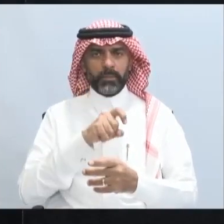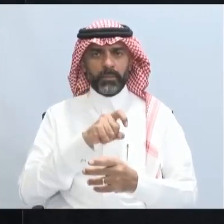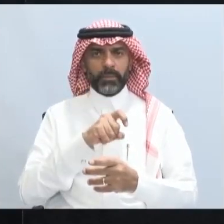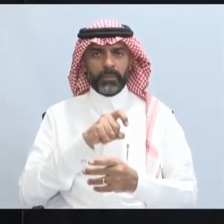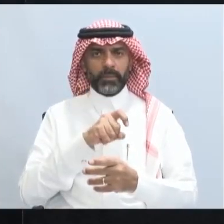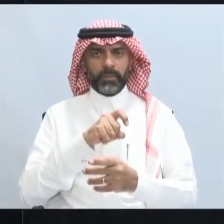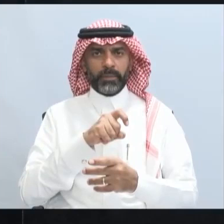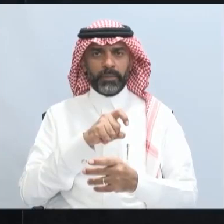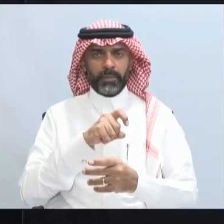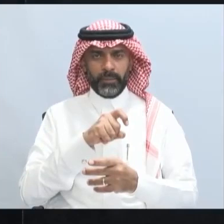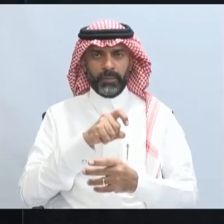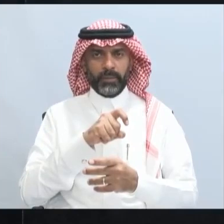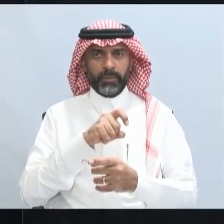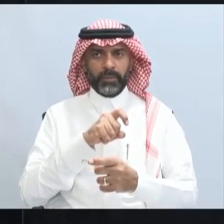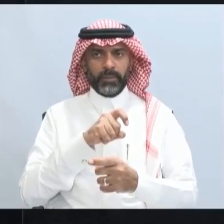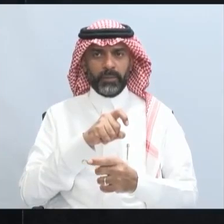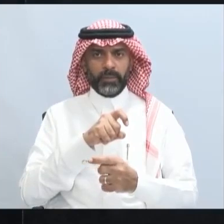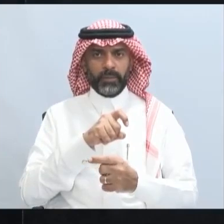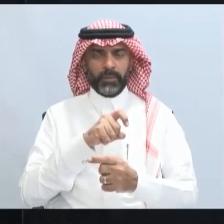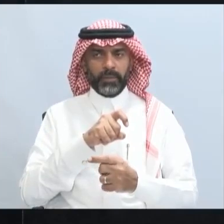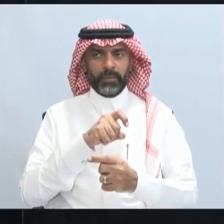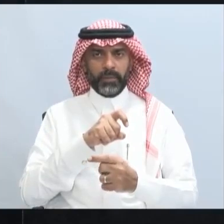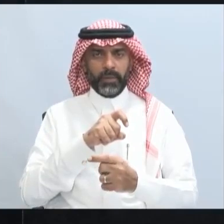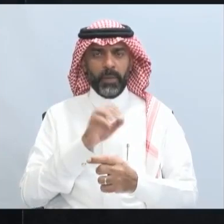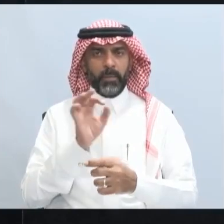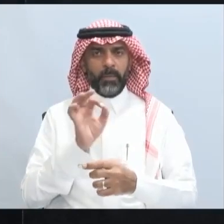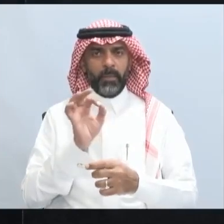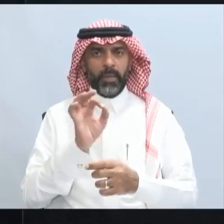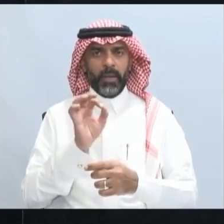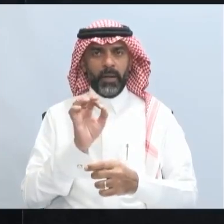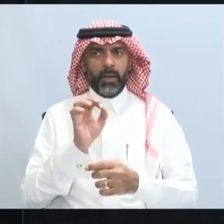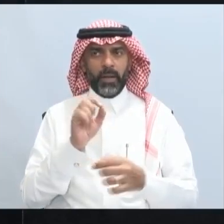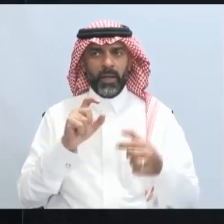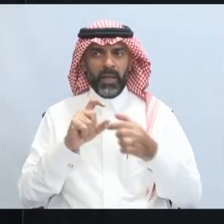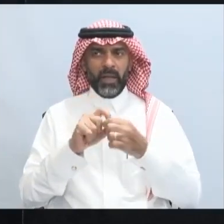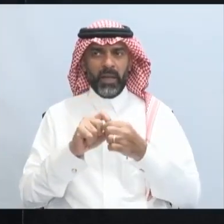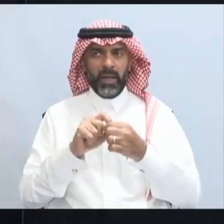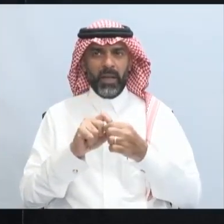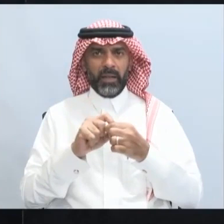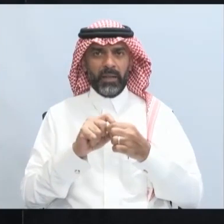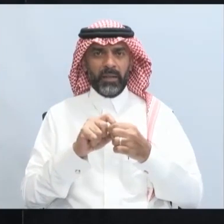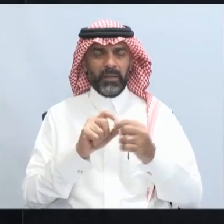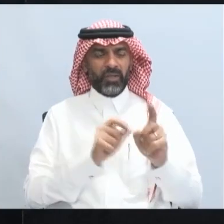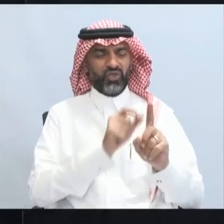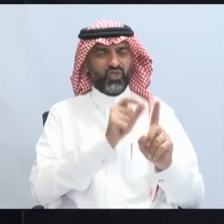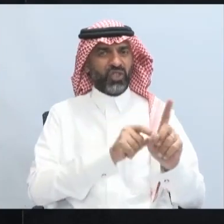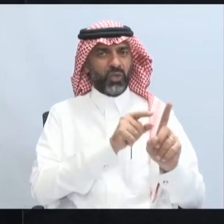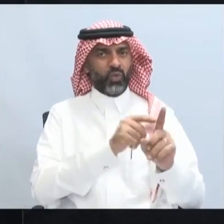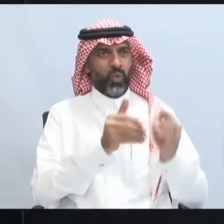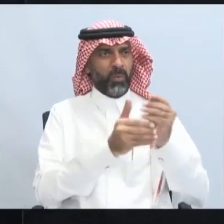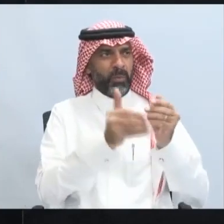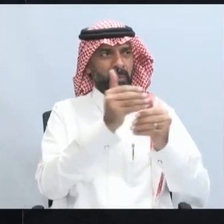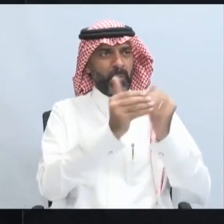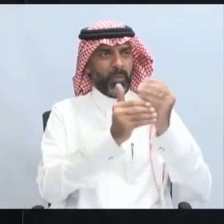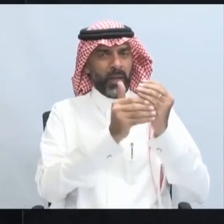في حق ان مثلا يعمل مثل علاقه المقاول مع من يبذل المال فان هذا المقاول يجب